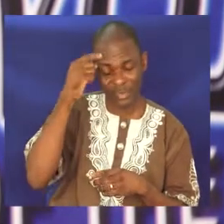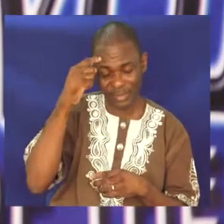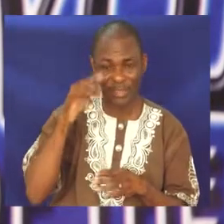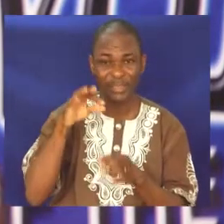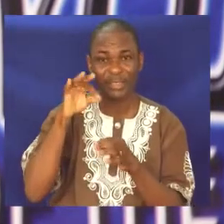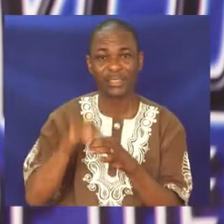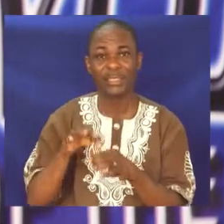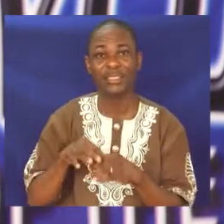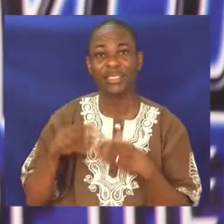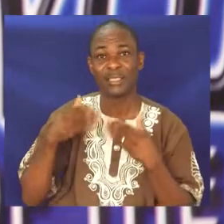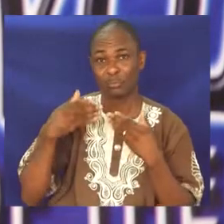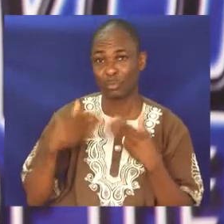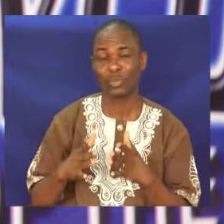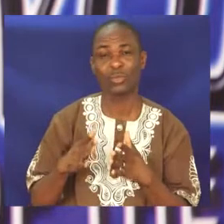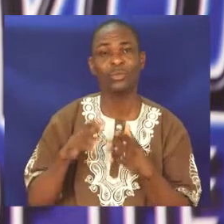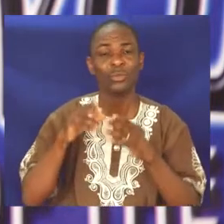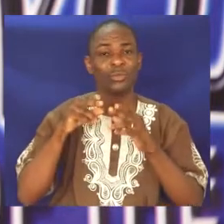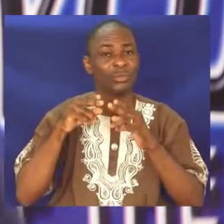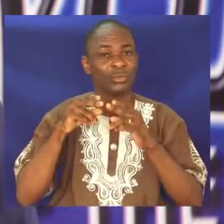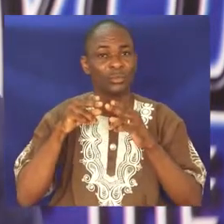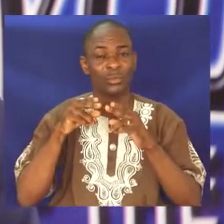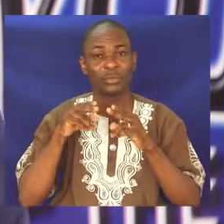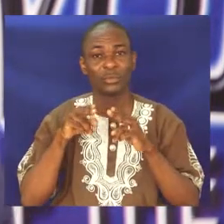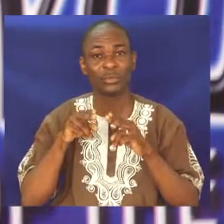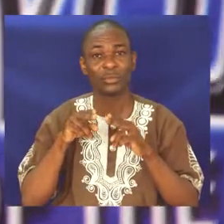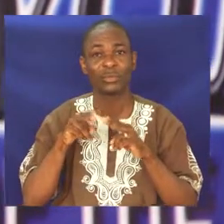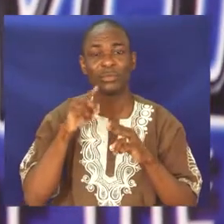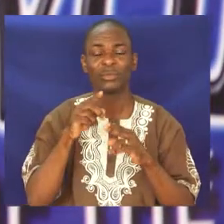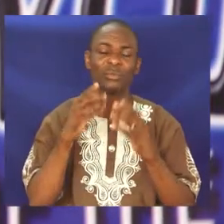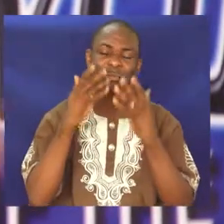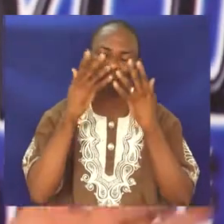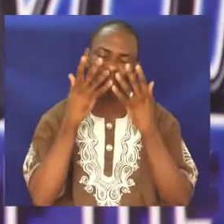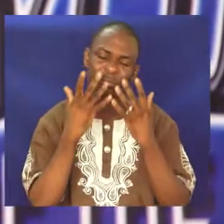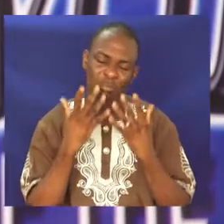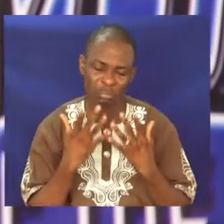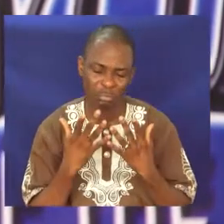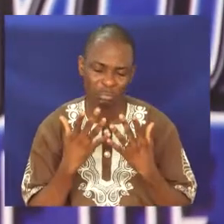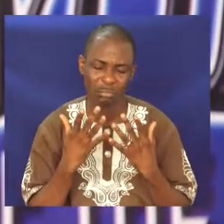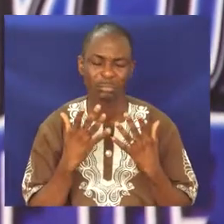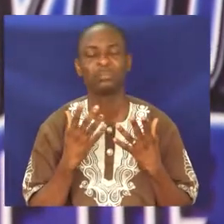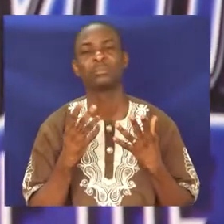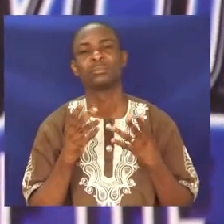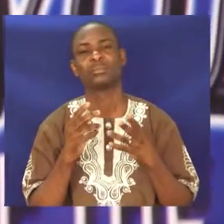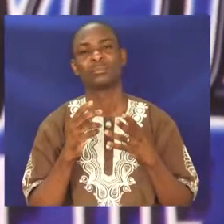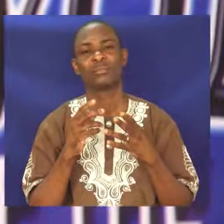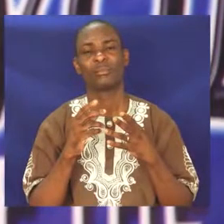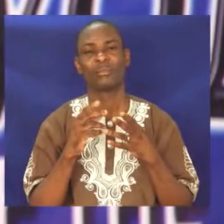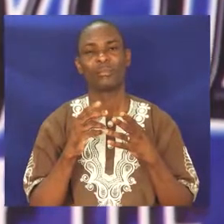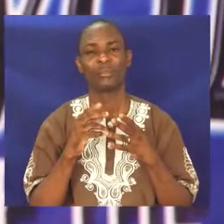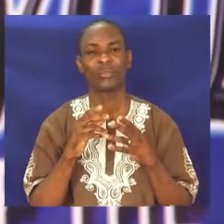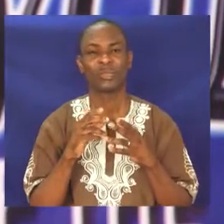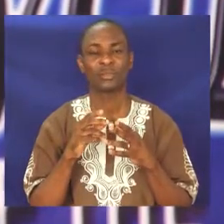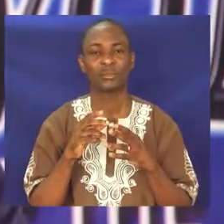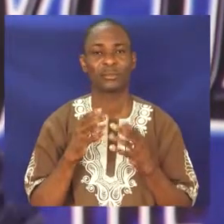aba amamu adi nkuguo enti wo wura ho ho maaje ho ba biara enye e ma se se